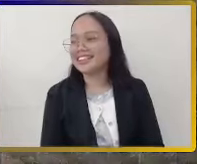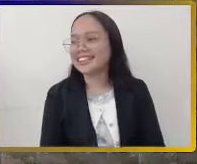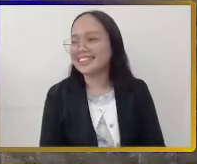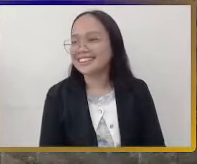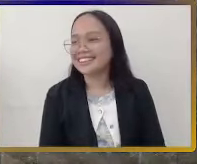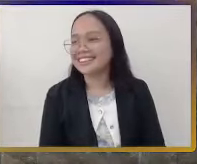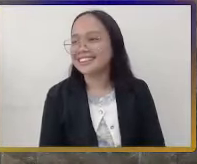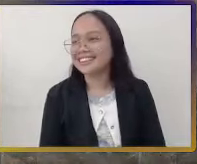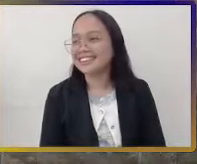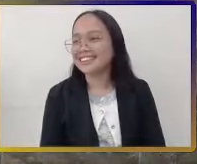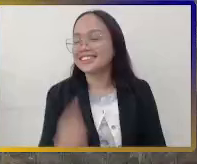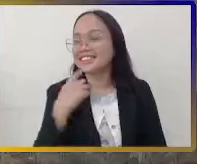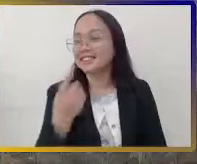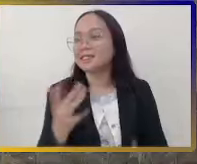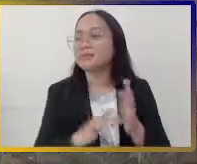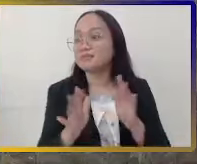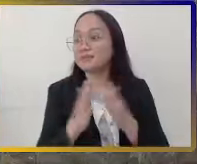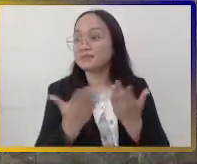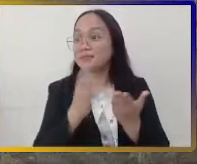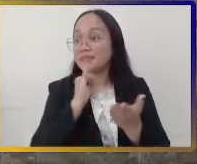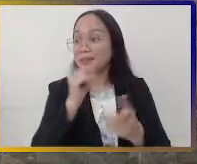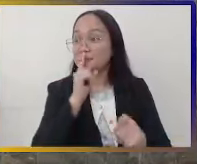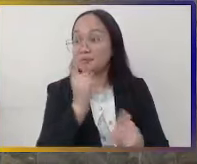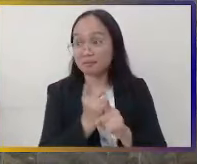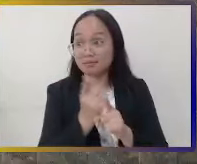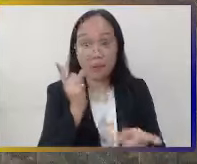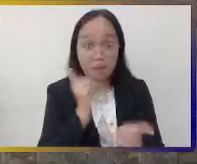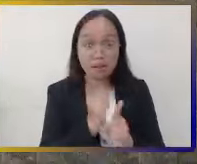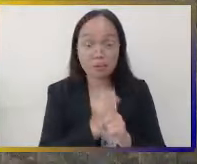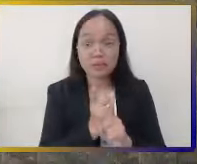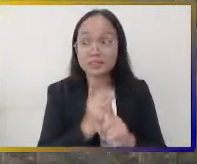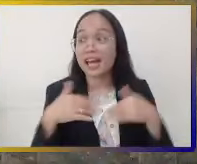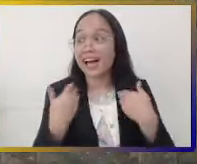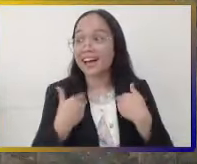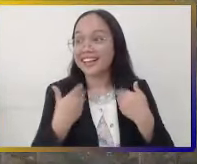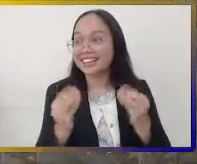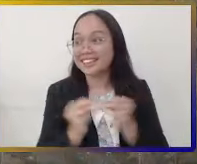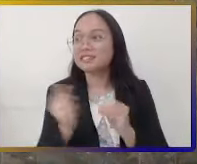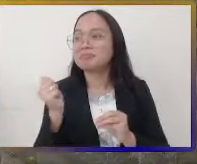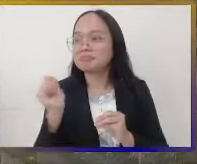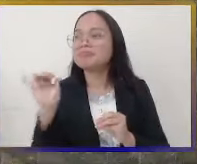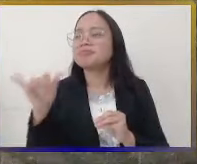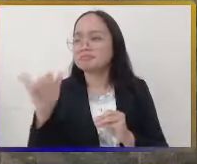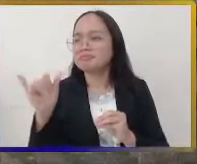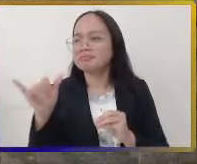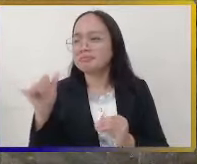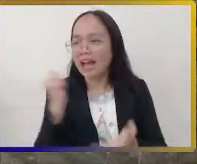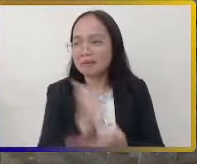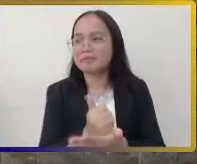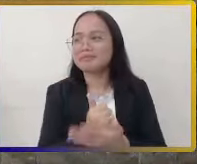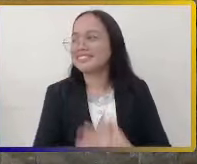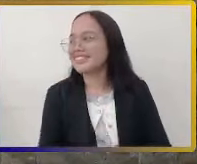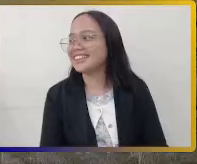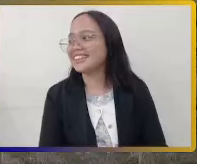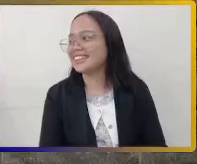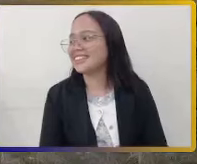The Bible is true. Come on. Mga youngest. You agree with me?